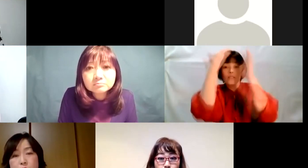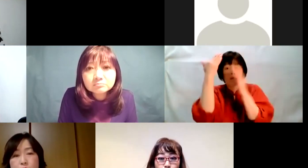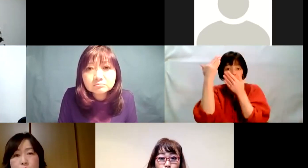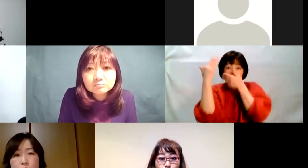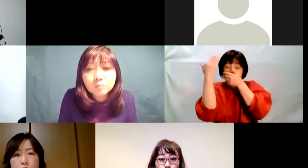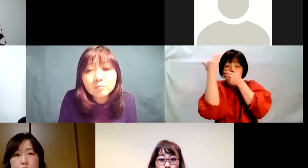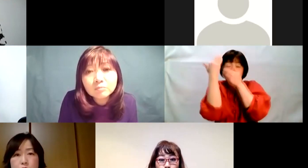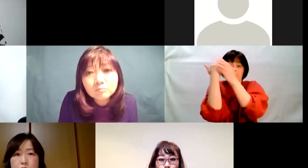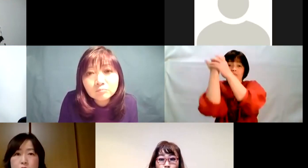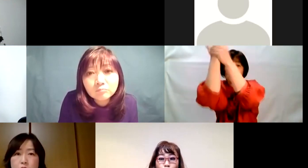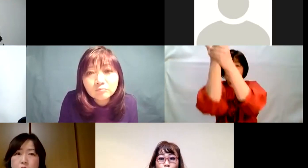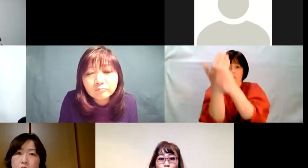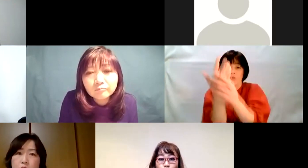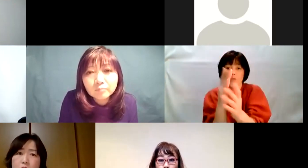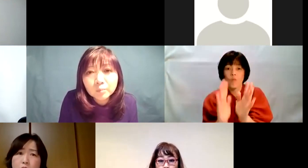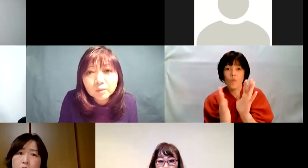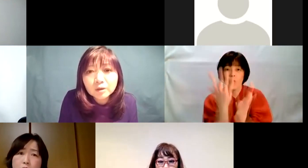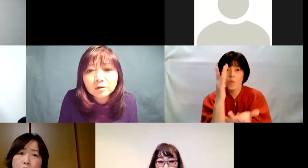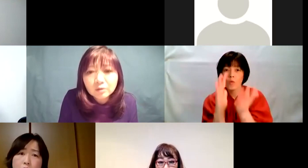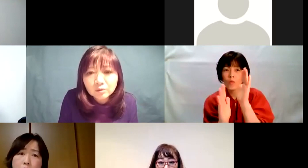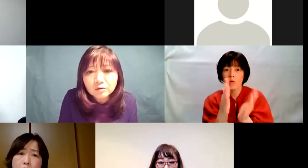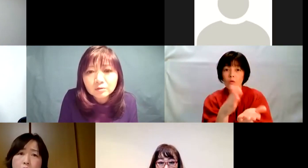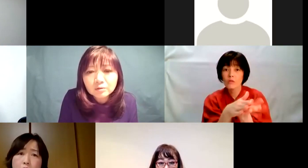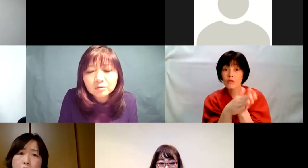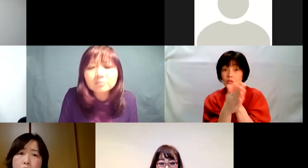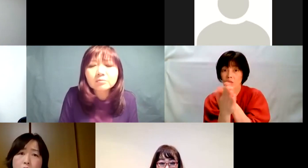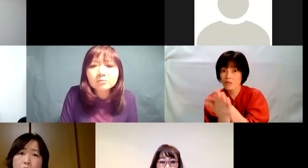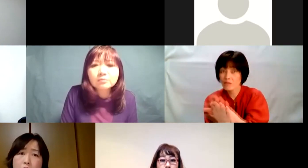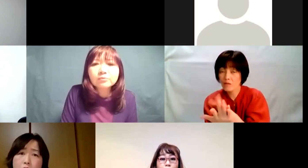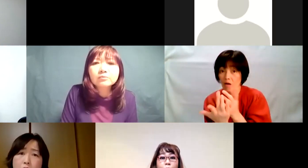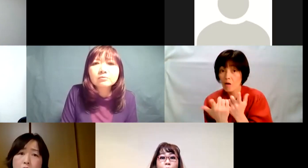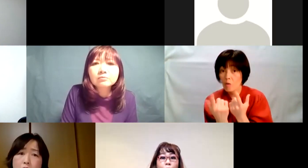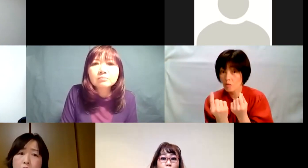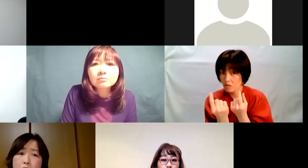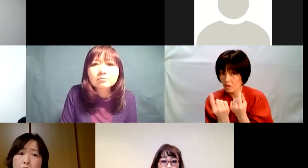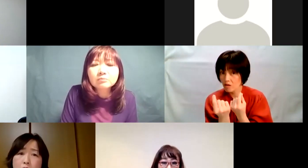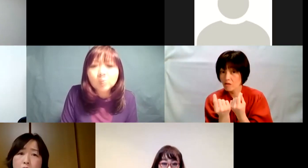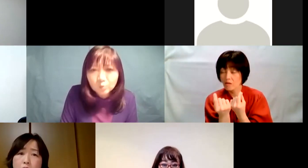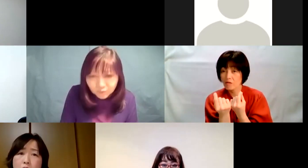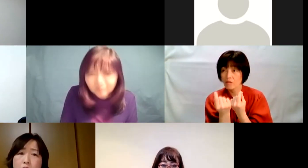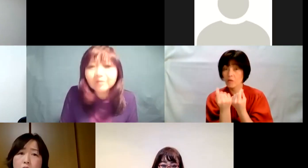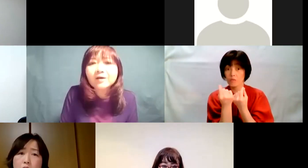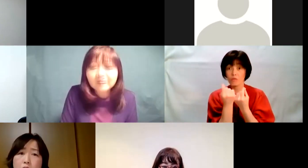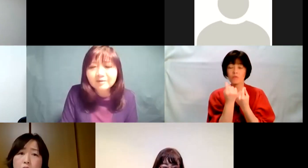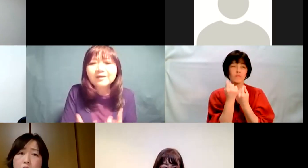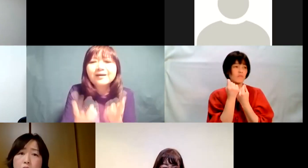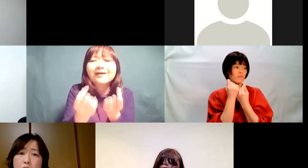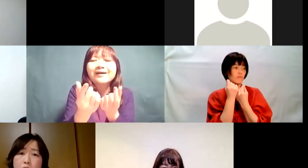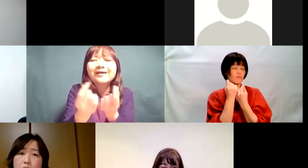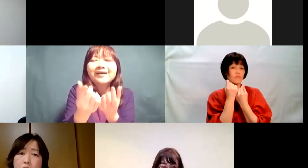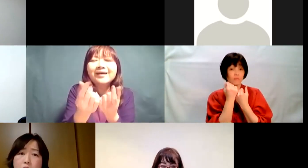ぼう燃えてしまわれたんですよね。